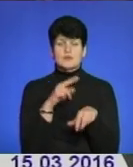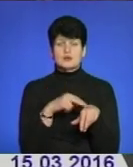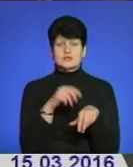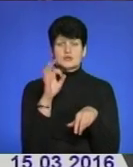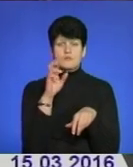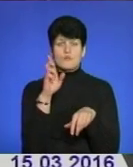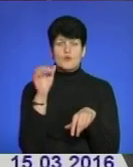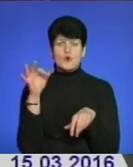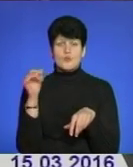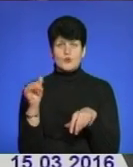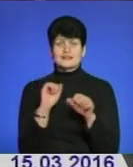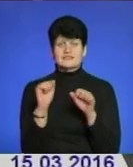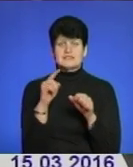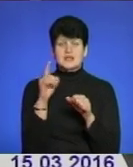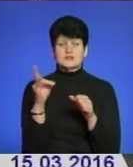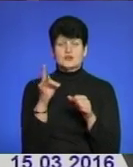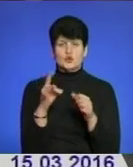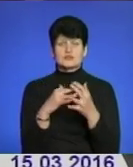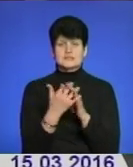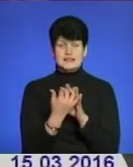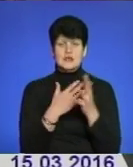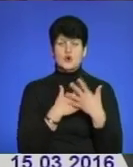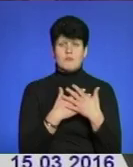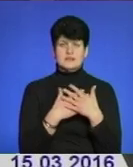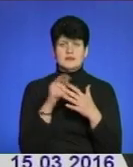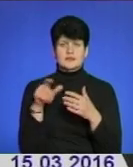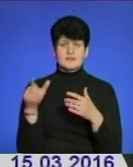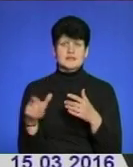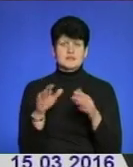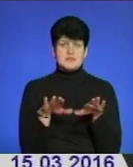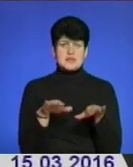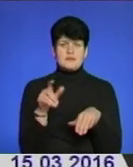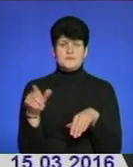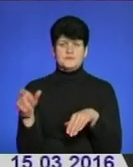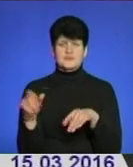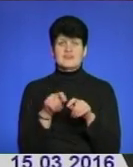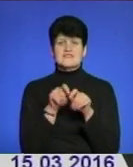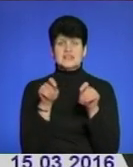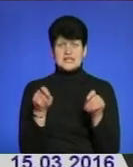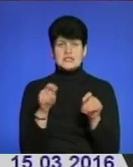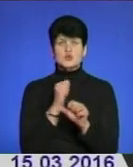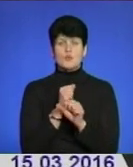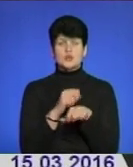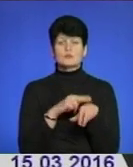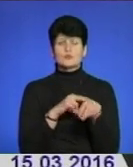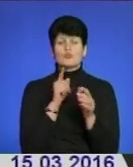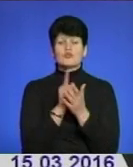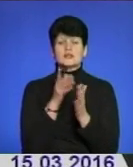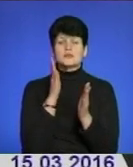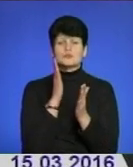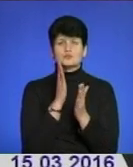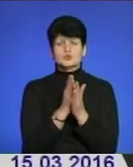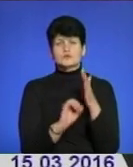керівники Збаразького району та селища, громадські активісти, місцеві жителі. Відкритість роботи поліції повинна бути